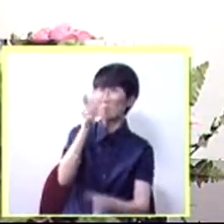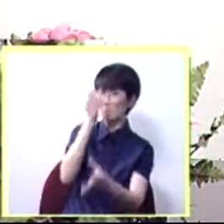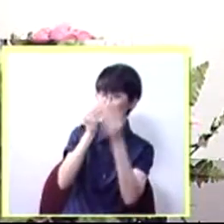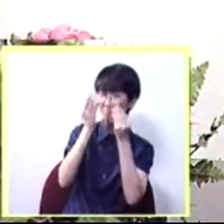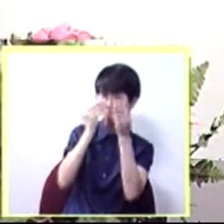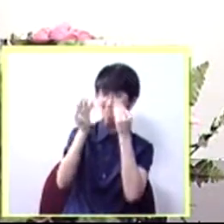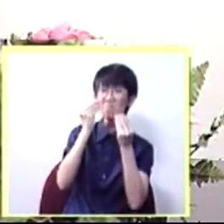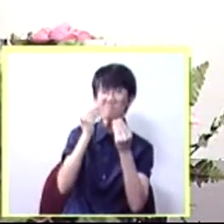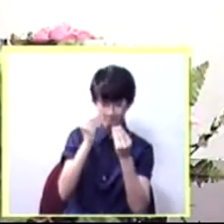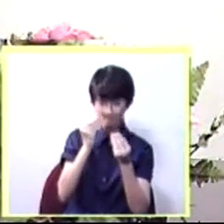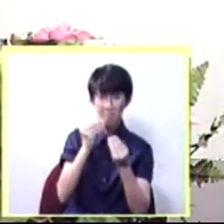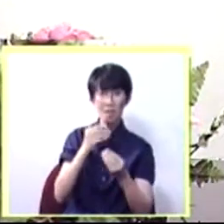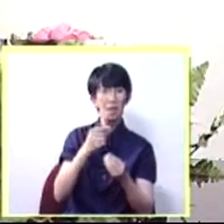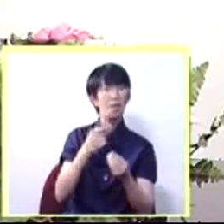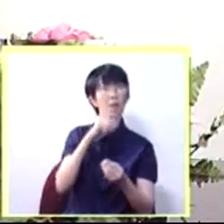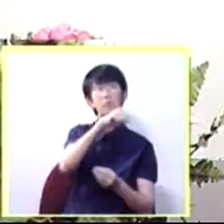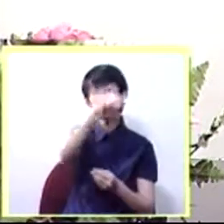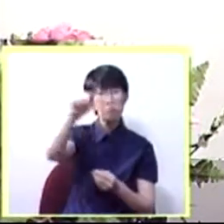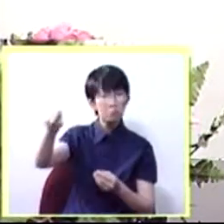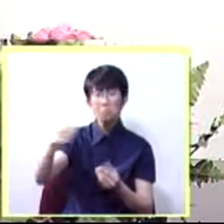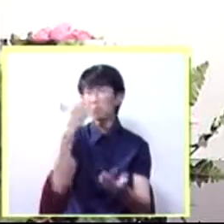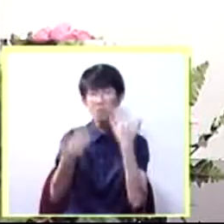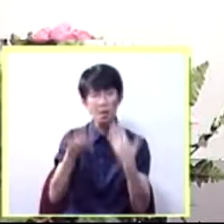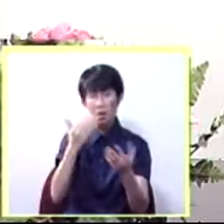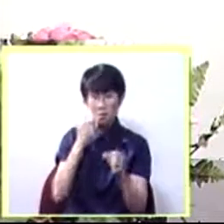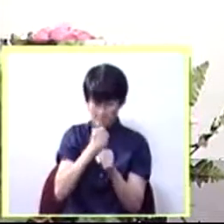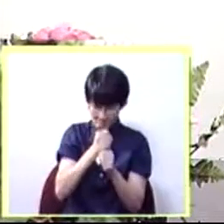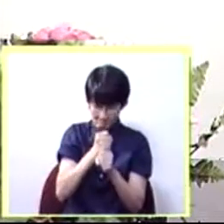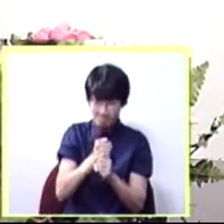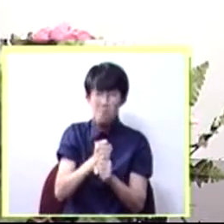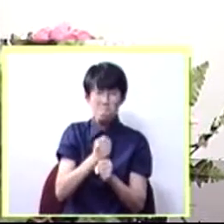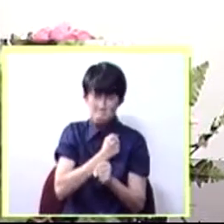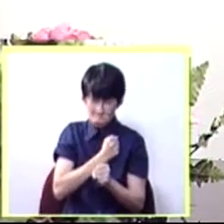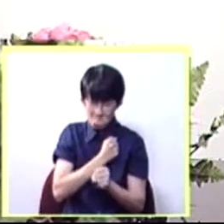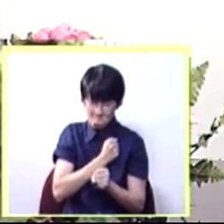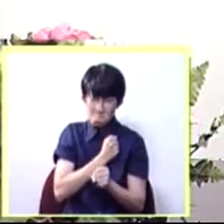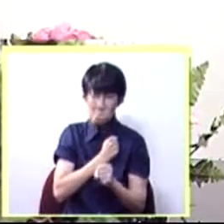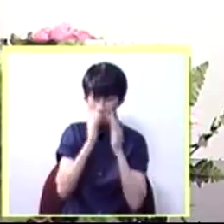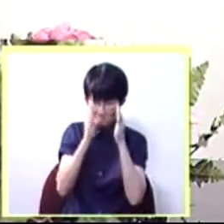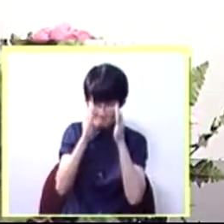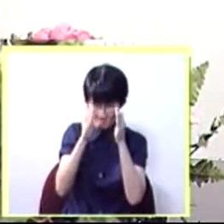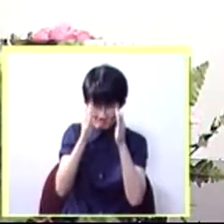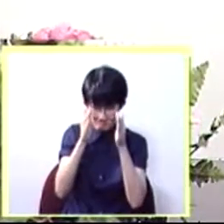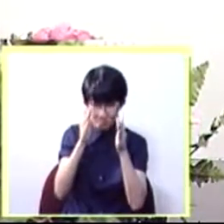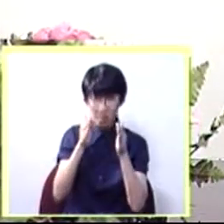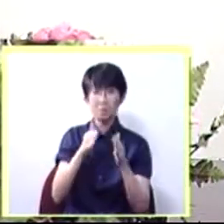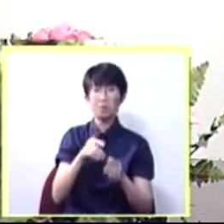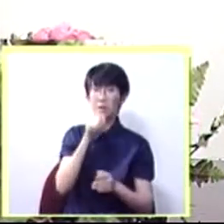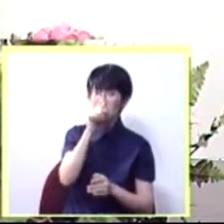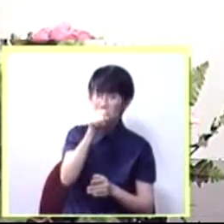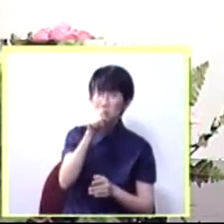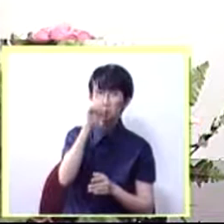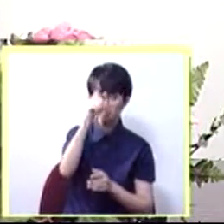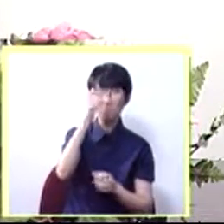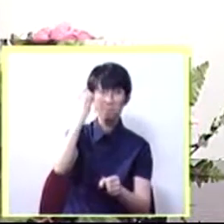หรับคุณผู้ชมนะคะไม่ว่าเราจะประกอบกิจการอะไรถ้าเรามีความขยันมีความอดทนรักในอาชีพที่ทำเชื่